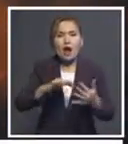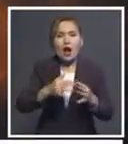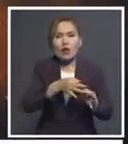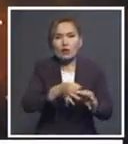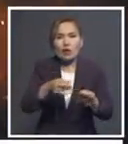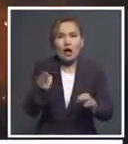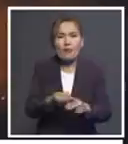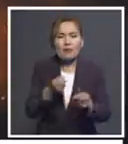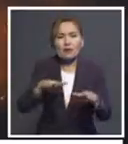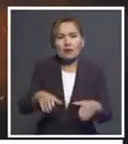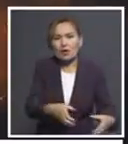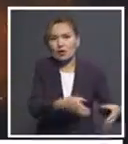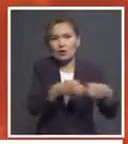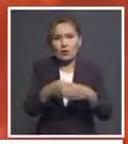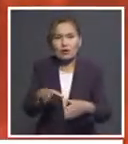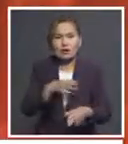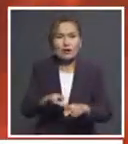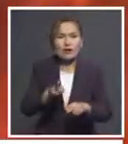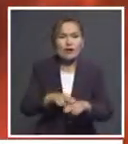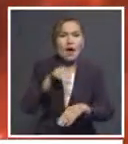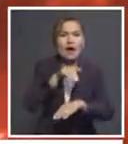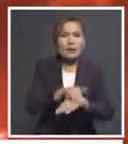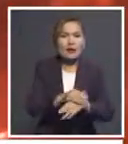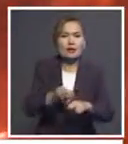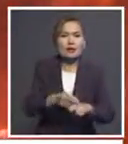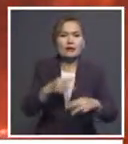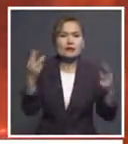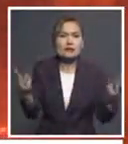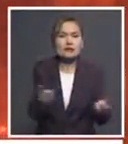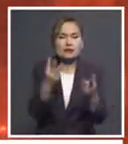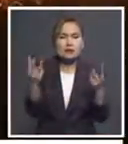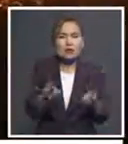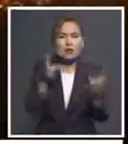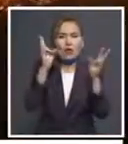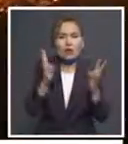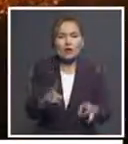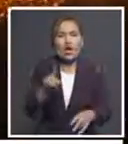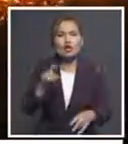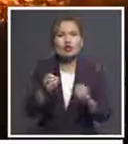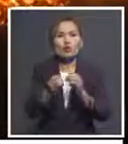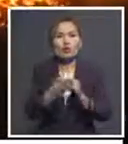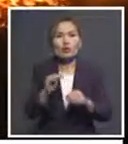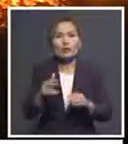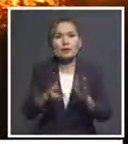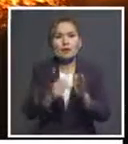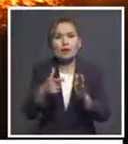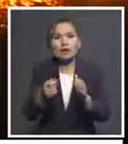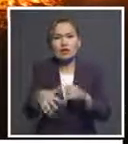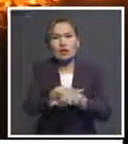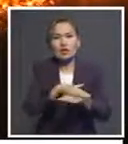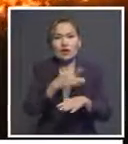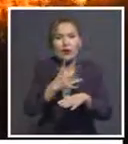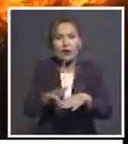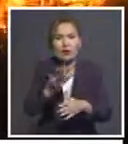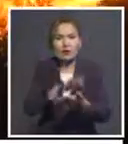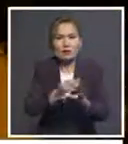тұрғындары қауіпсіз жерге көшіріліп жатыр. Соңғы мәліметтерге сай тілсіз жау рекордтық 114 800 гектар аумақты шарпыған.